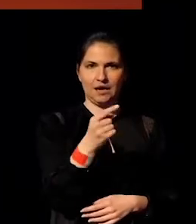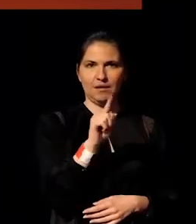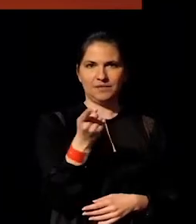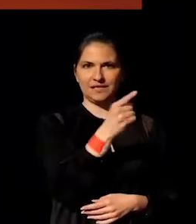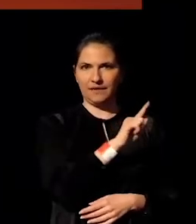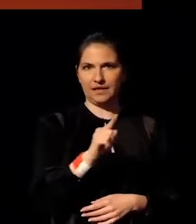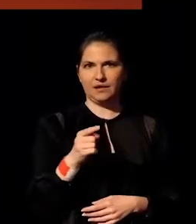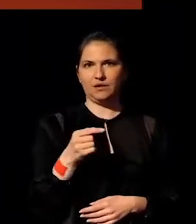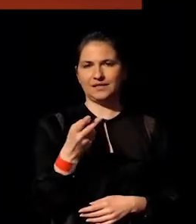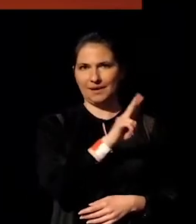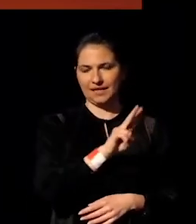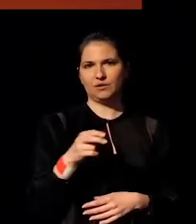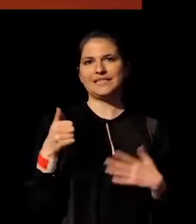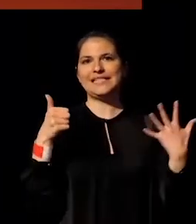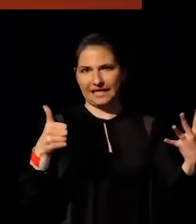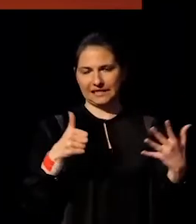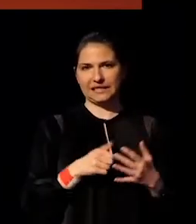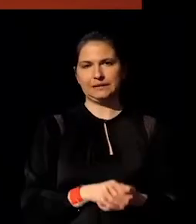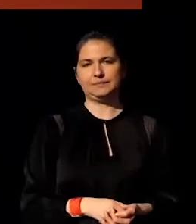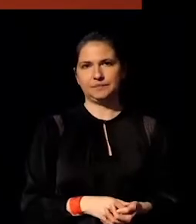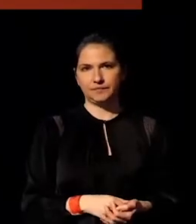bis 2006.